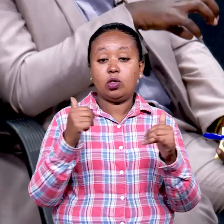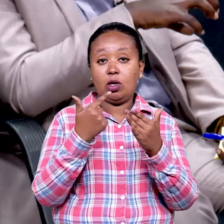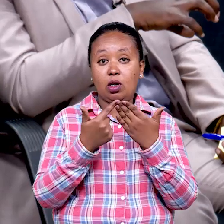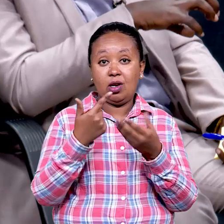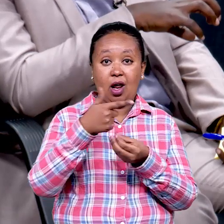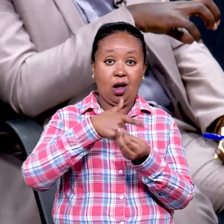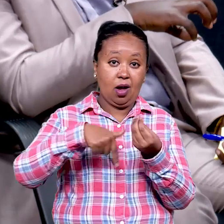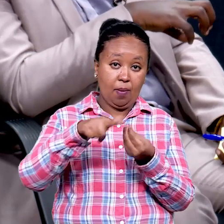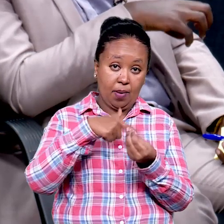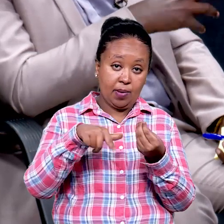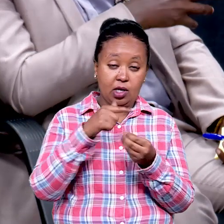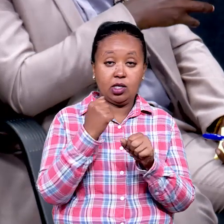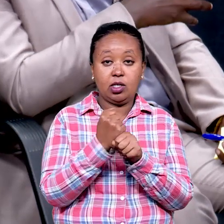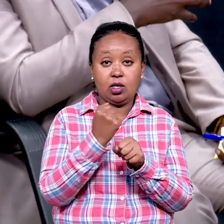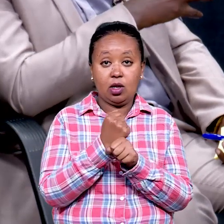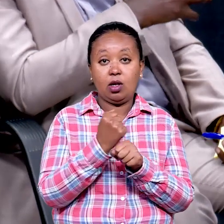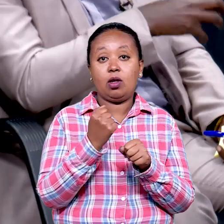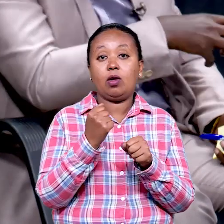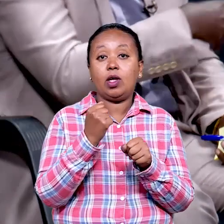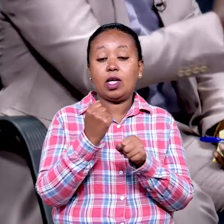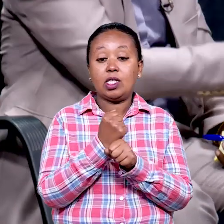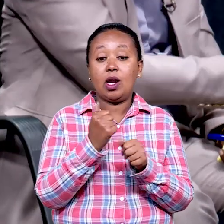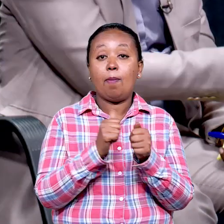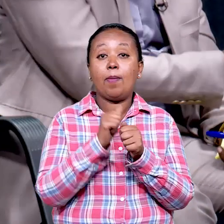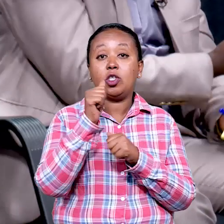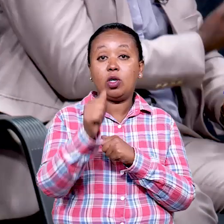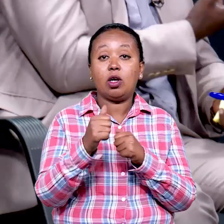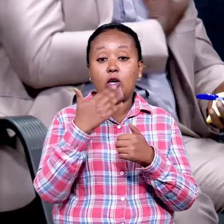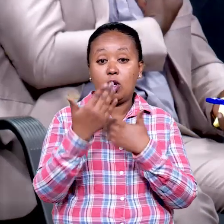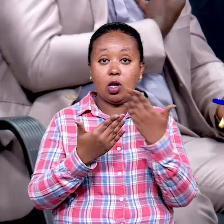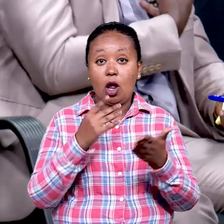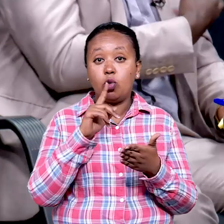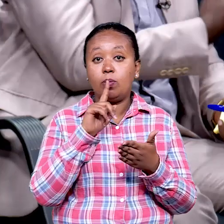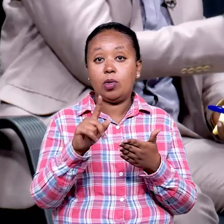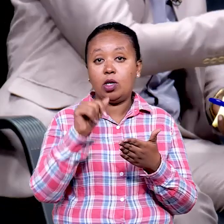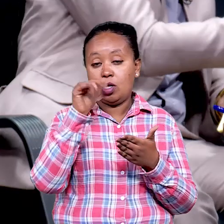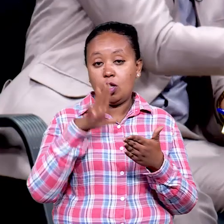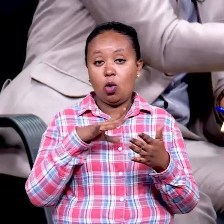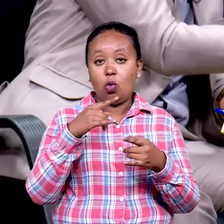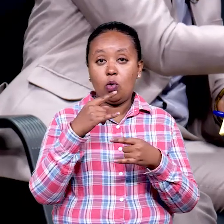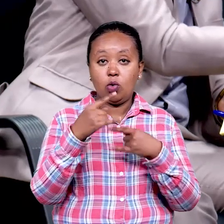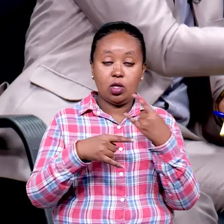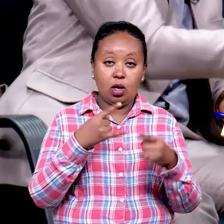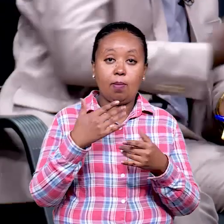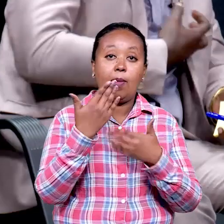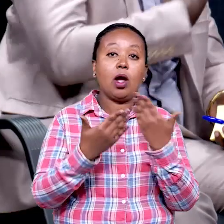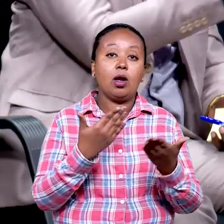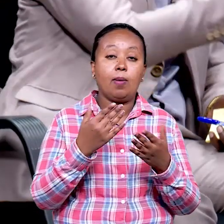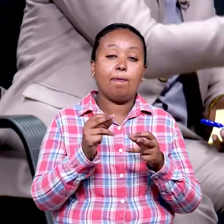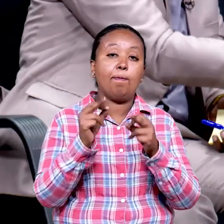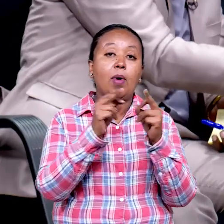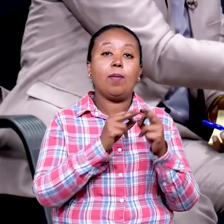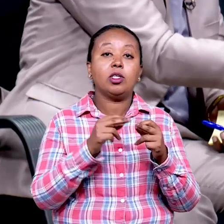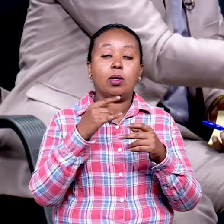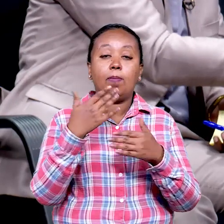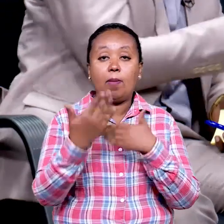ይሄንን አካባቢ ላይ ሲሰራ ቢዮንድ ከስራ ባሻገር ግልጋሎትም ነው ለየሰው ዘር ማገልገል ማለት ነው